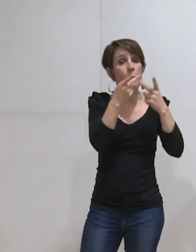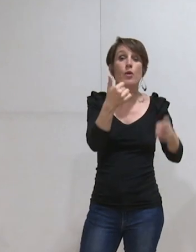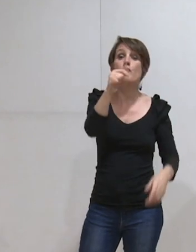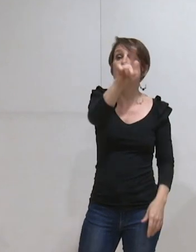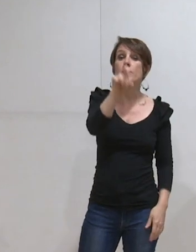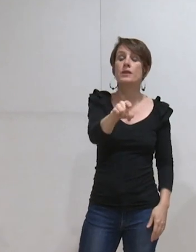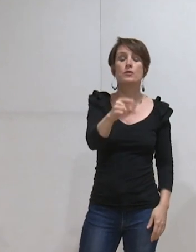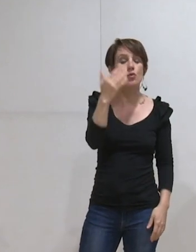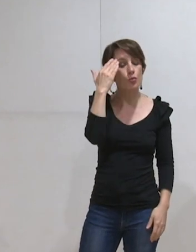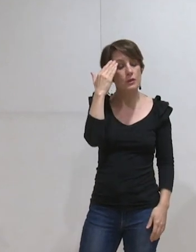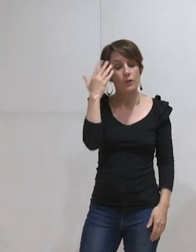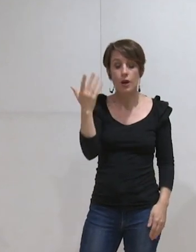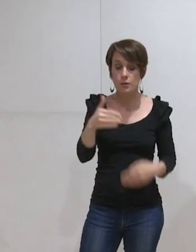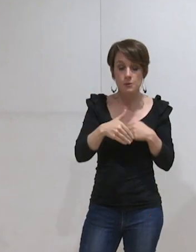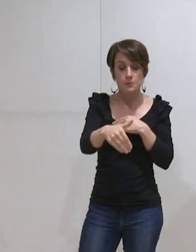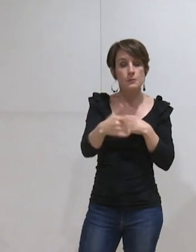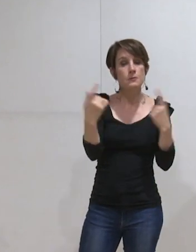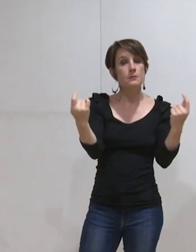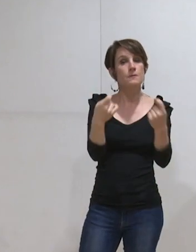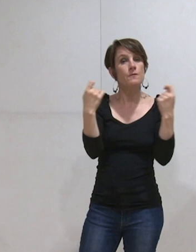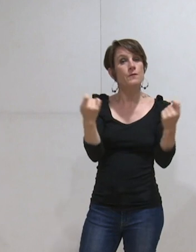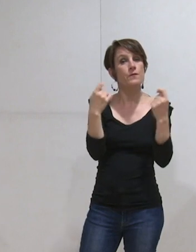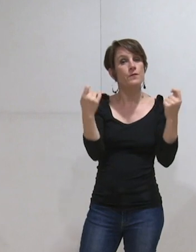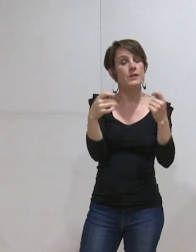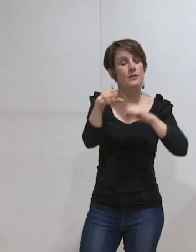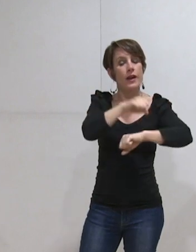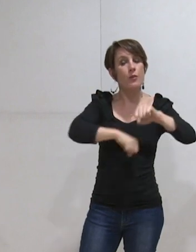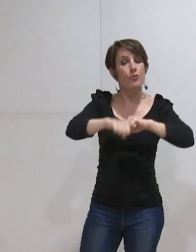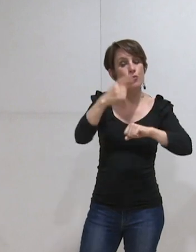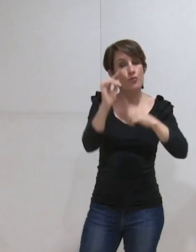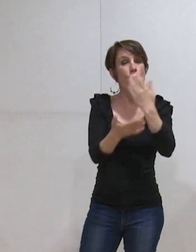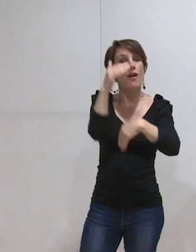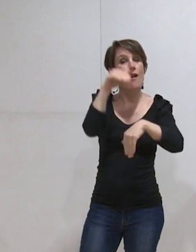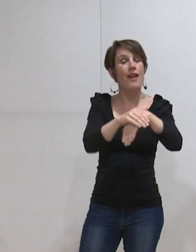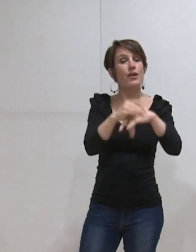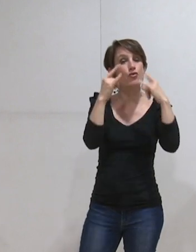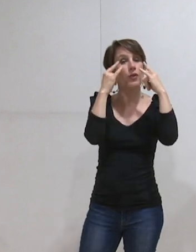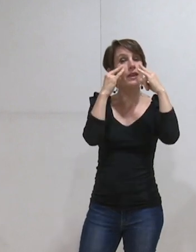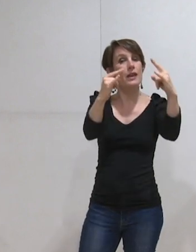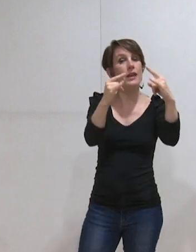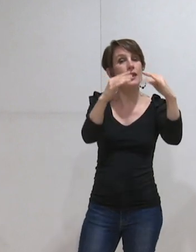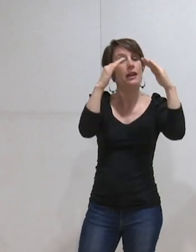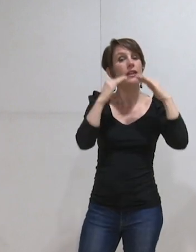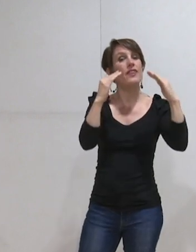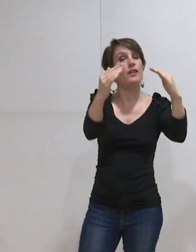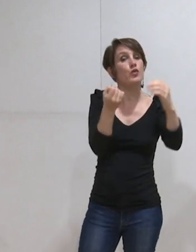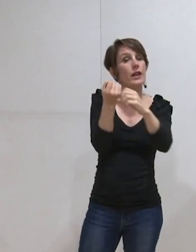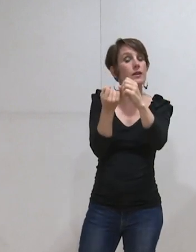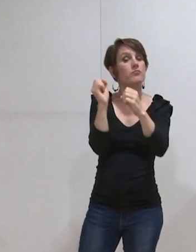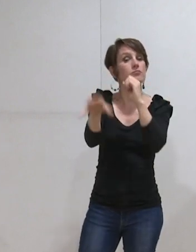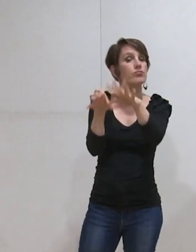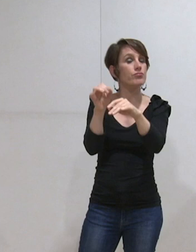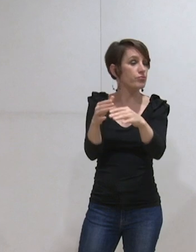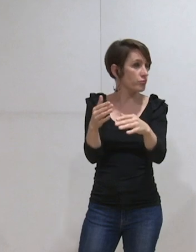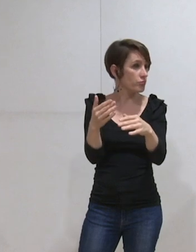programmation du festival que vous allez organiser pour la journée des tuiles il y a pas eu de réponse je en